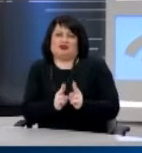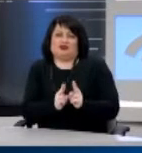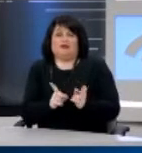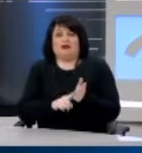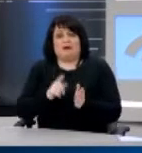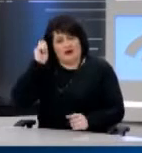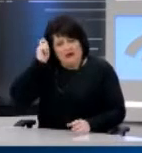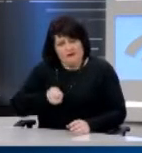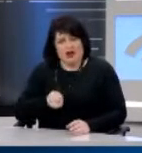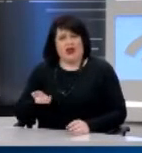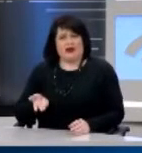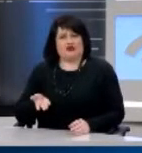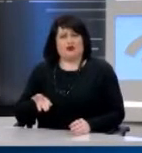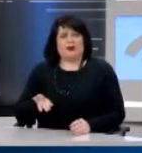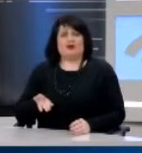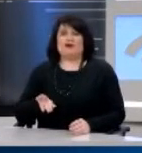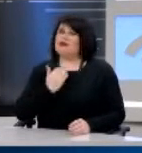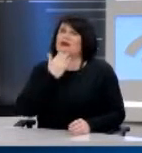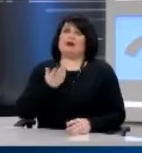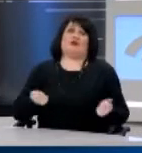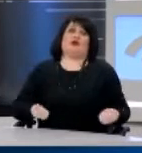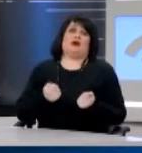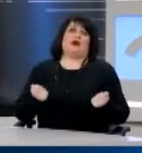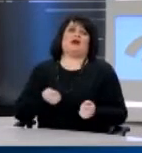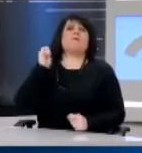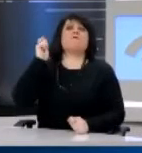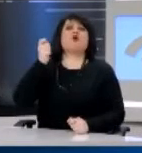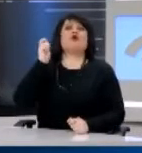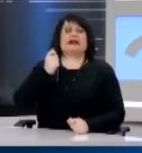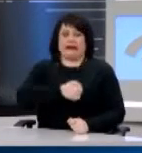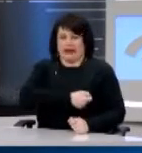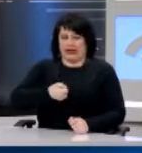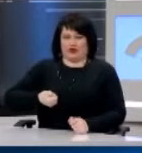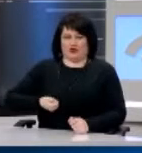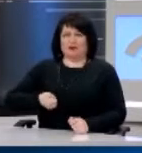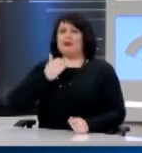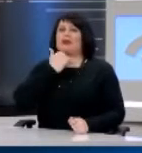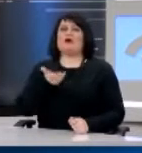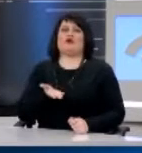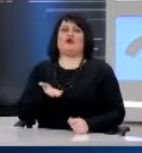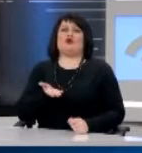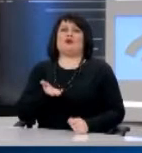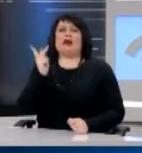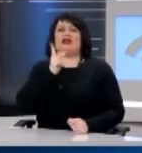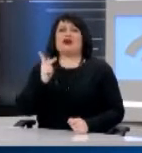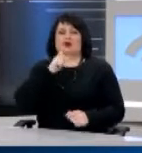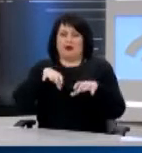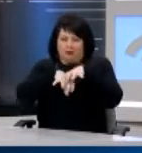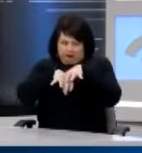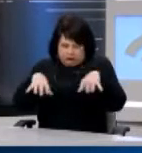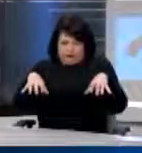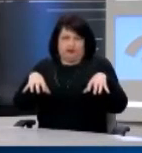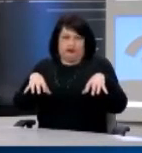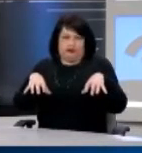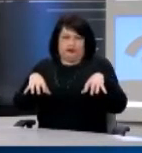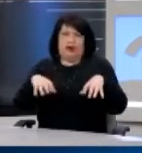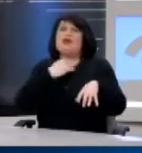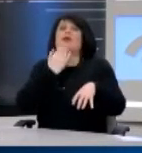συνομολογήσουμε ότι δεν μπορεί να συμβεί μέσα από πολιτικές λιτότητας, διάρρηξη κοινωνικής συνοχής,